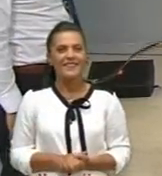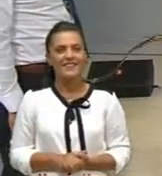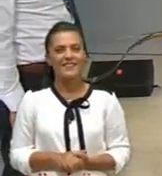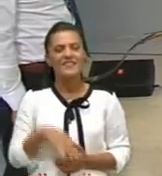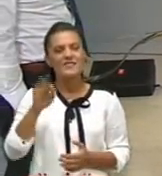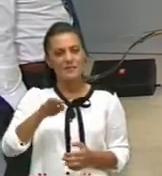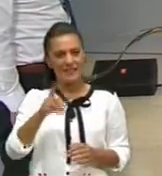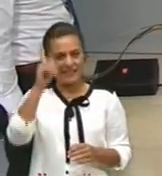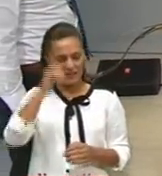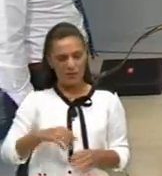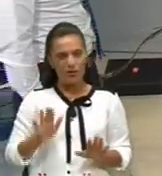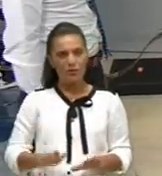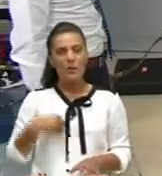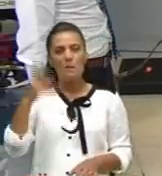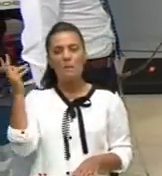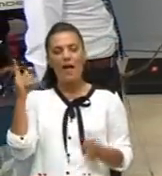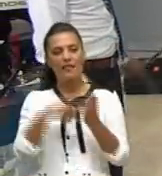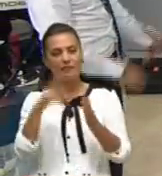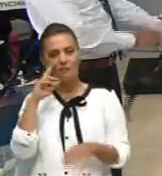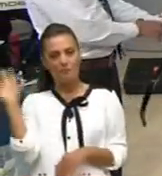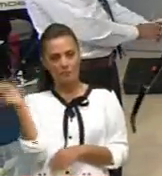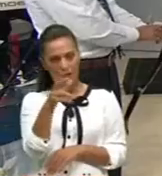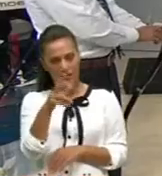efendim böyle durduk. Baktık hedefe.